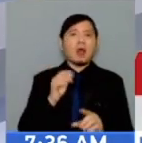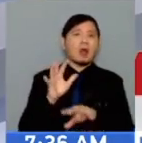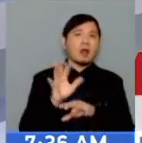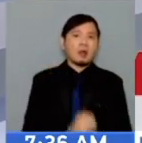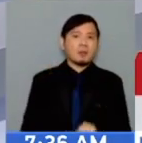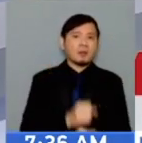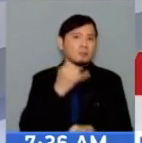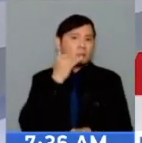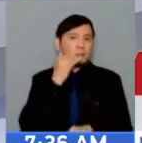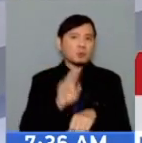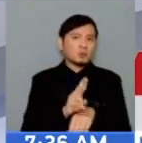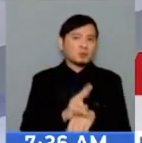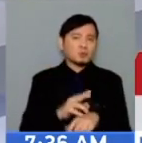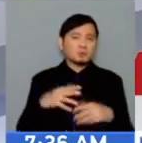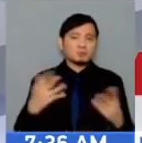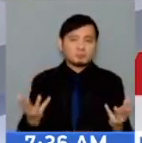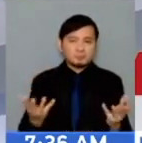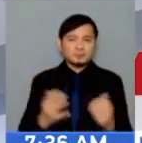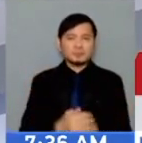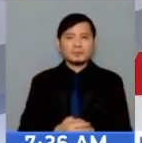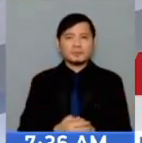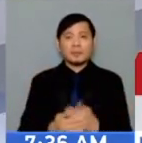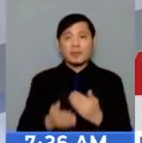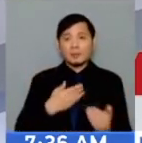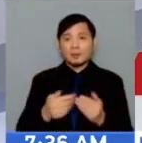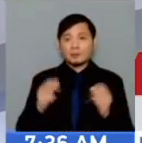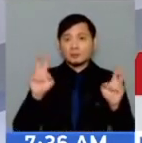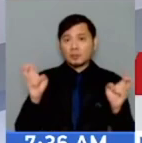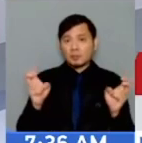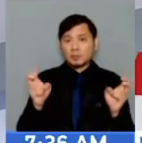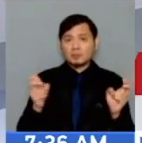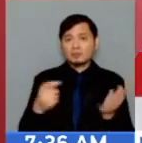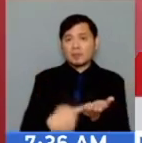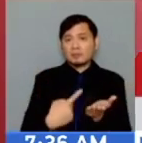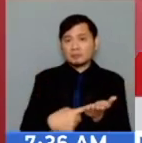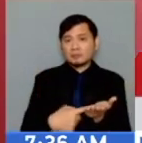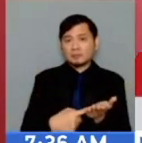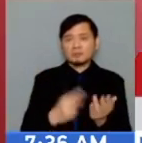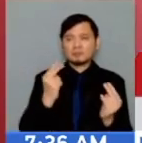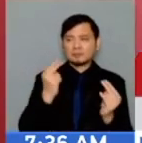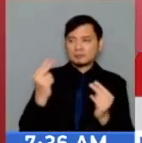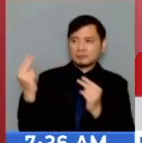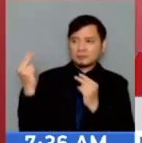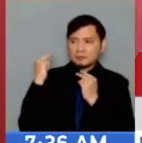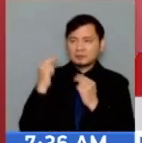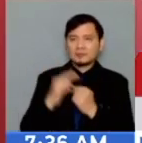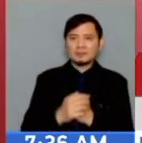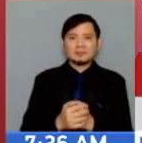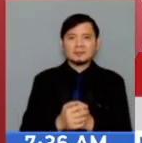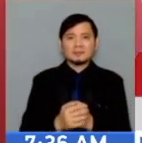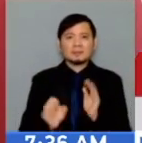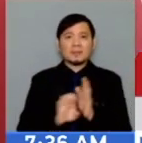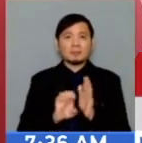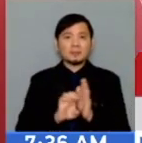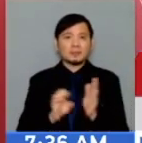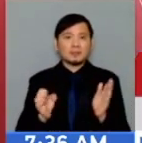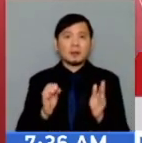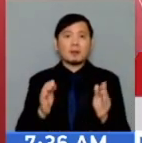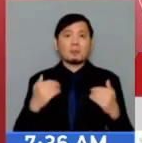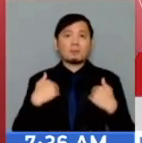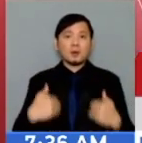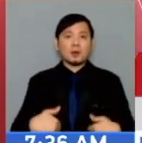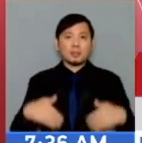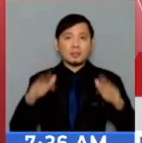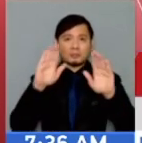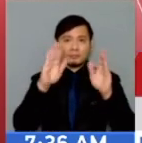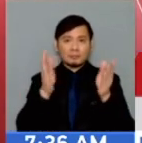ang mga napag-usapan namin was looking back, gaya nga yung mga figure yes. namin, mm-hmm. nawala na.